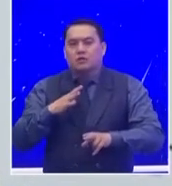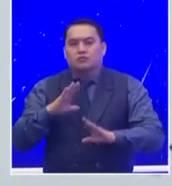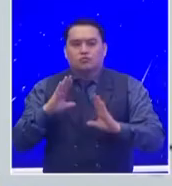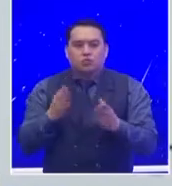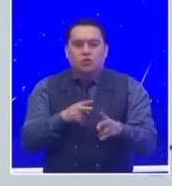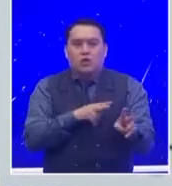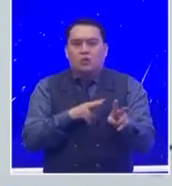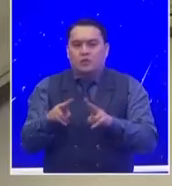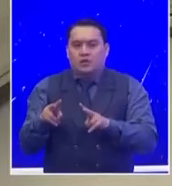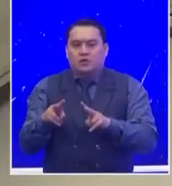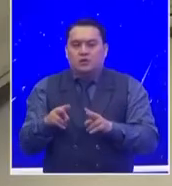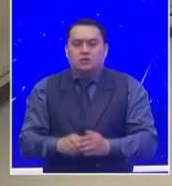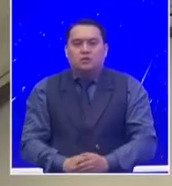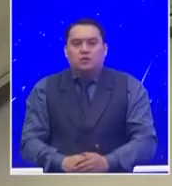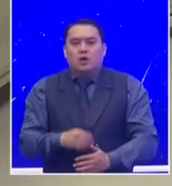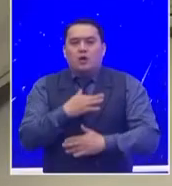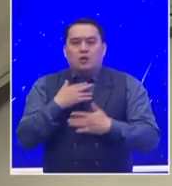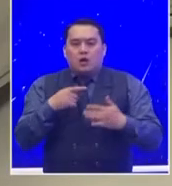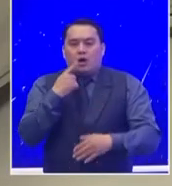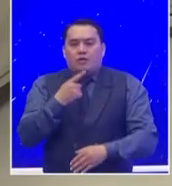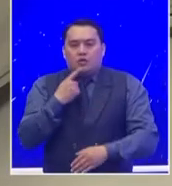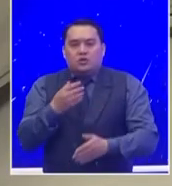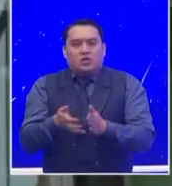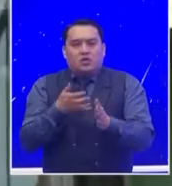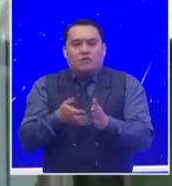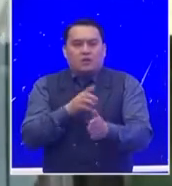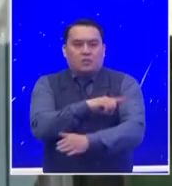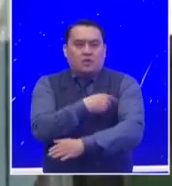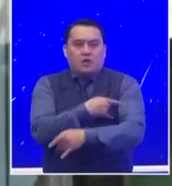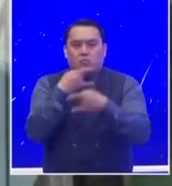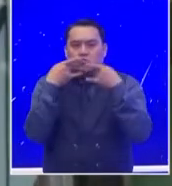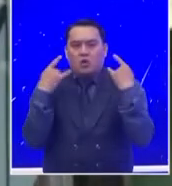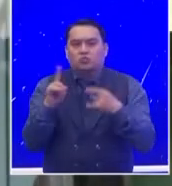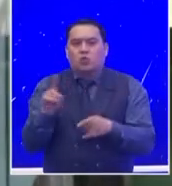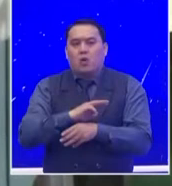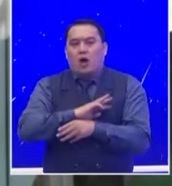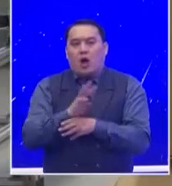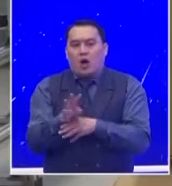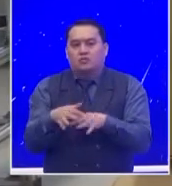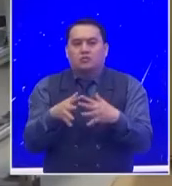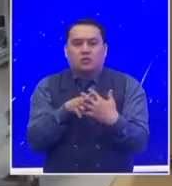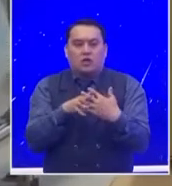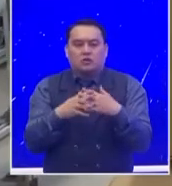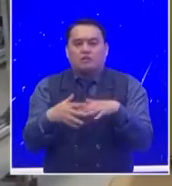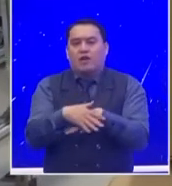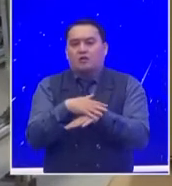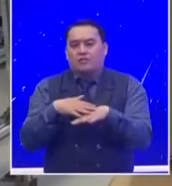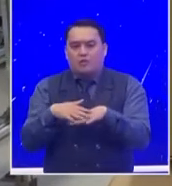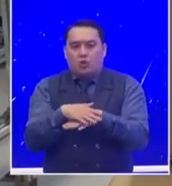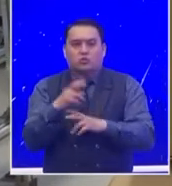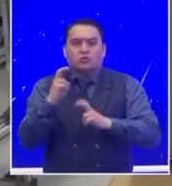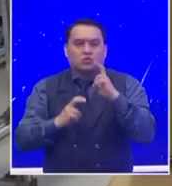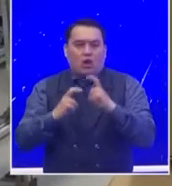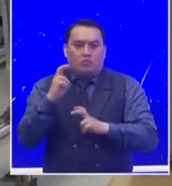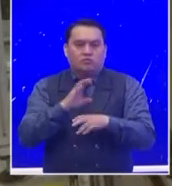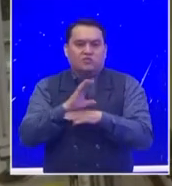под контролем. Многие жители говорят о нехватке медицинских масок. Чтобы обеспечить все население данным товаром, завод Dolce Farm